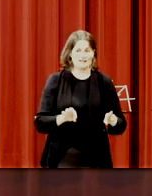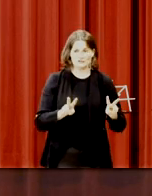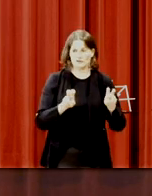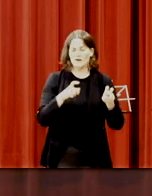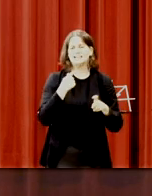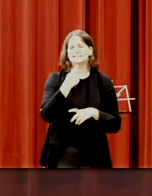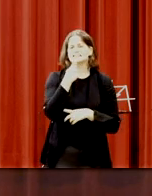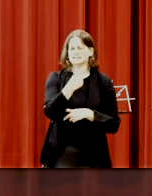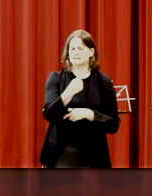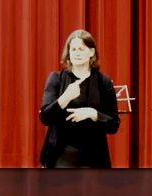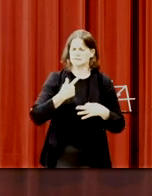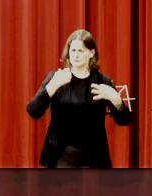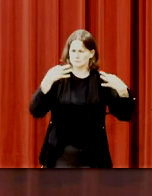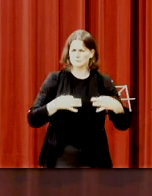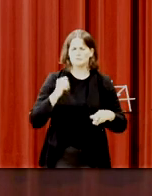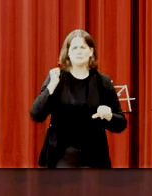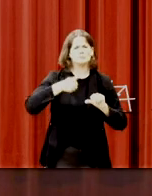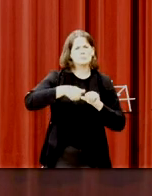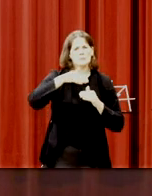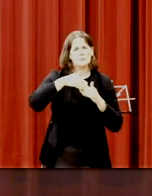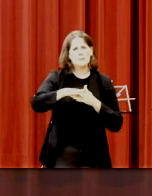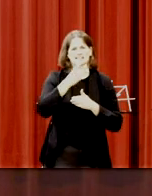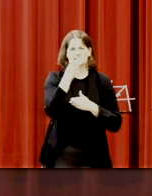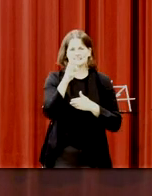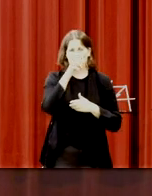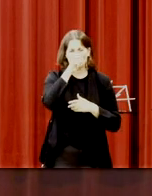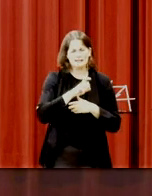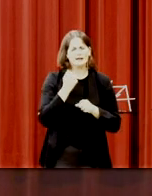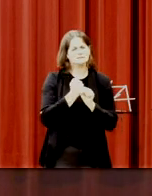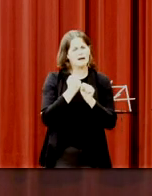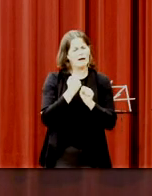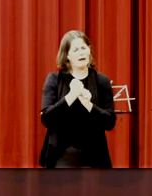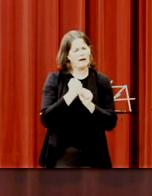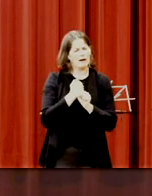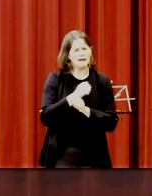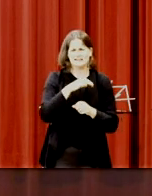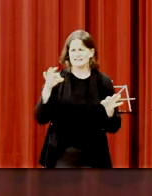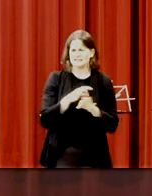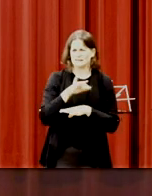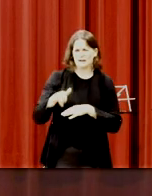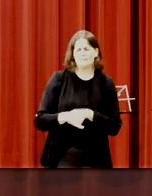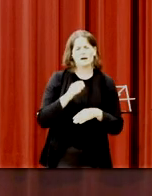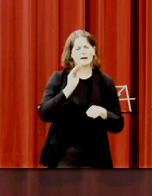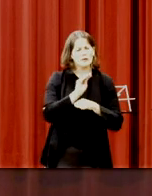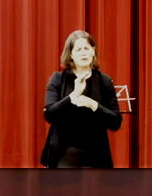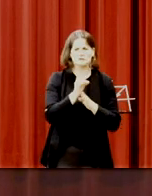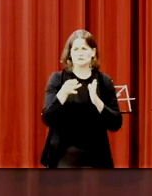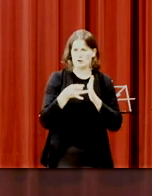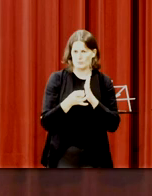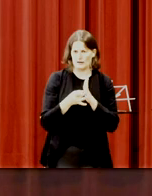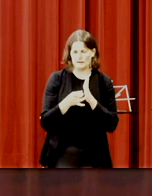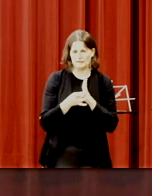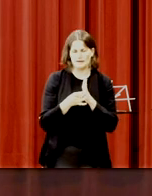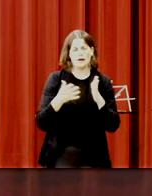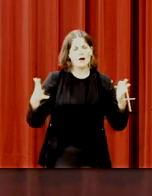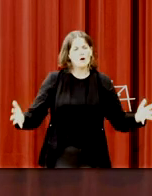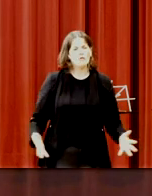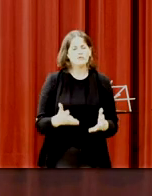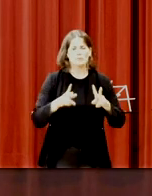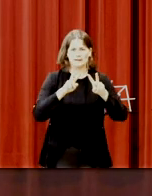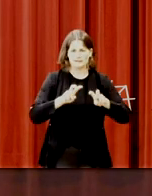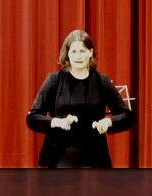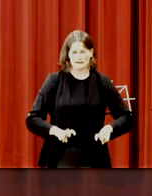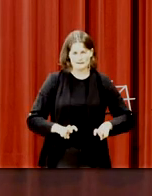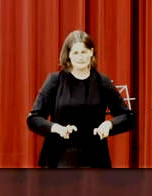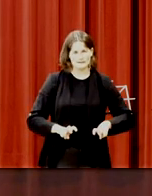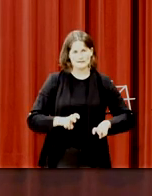qualitat, pel foment de la recerca i per contribuir al desenvolupament i al benestar de la nostra societat d'una manera decisiva.